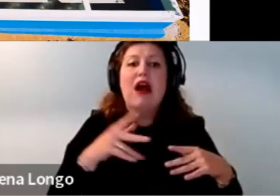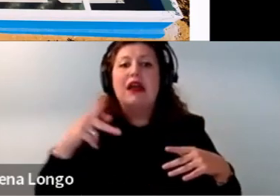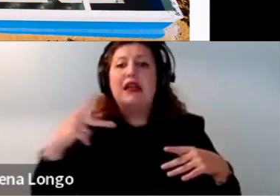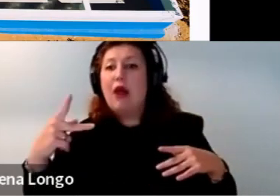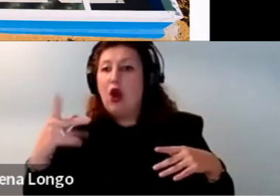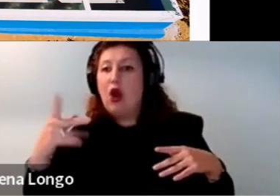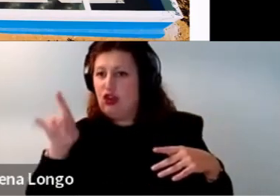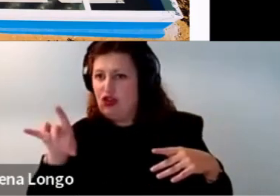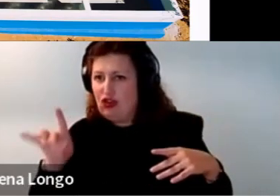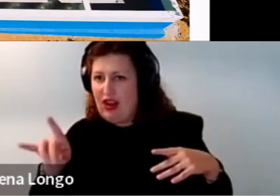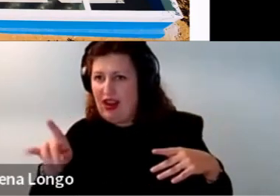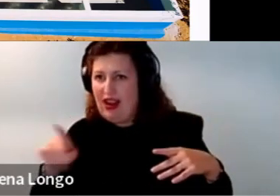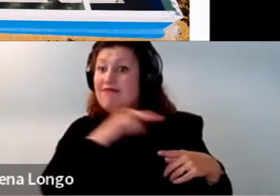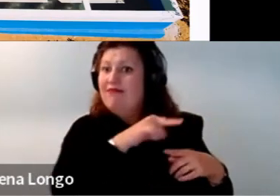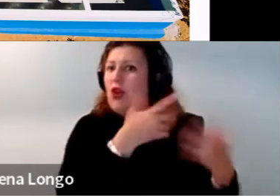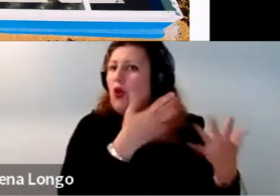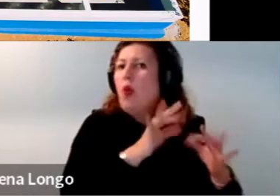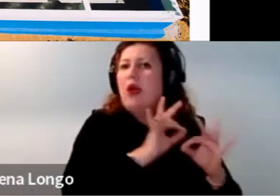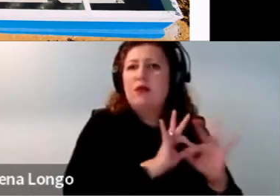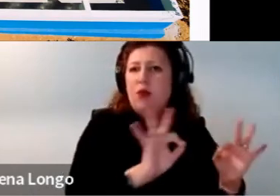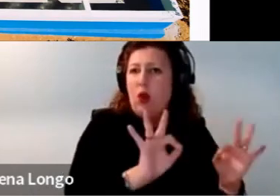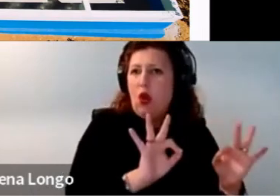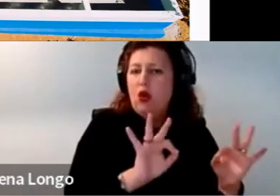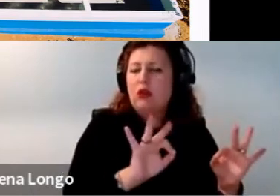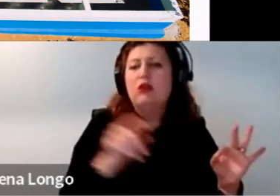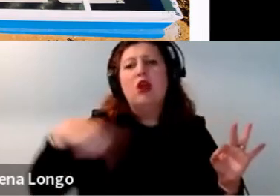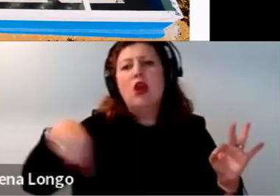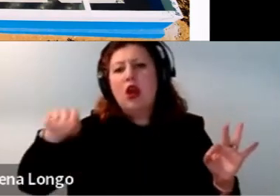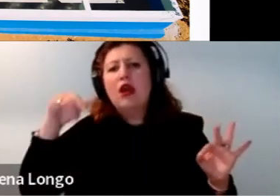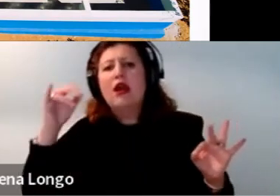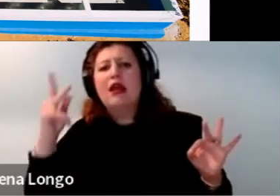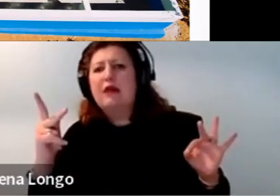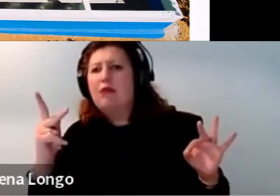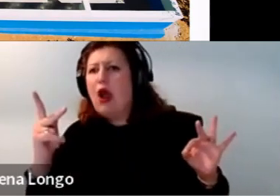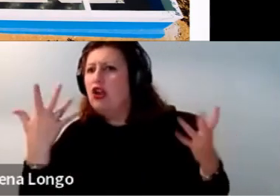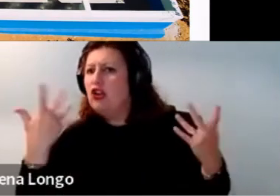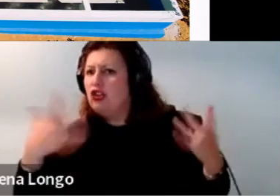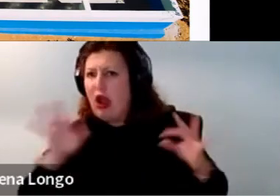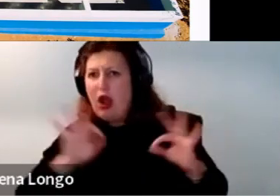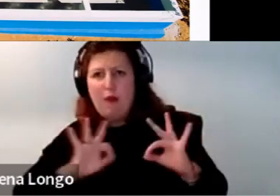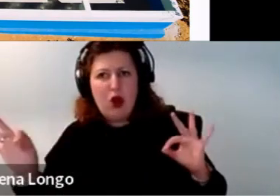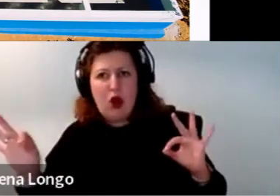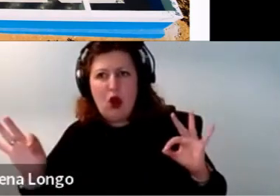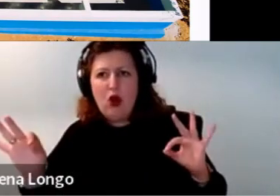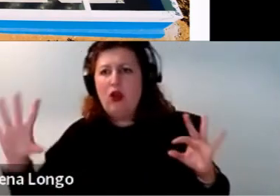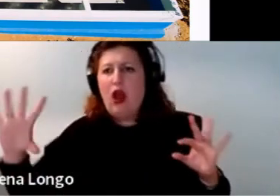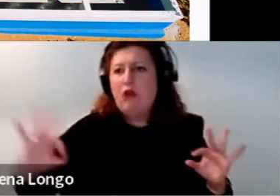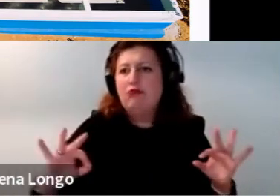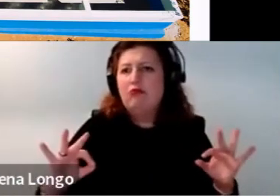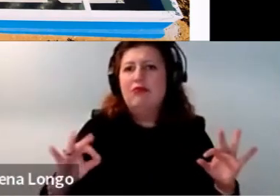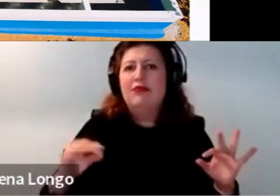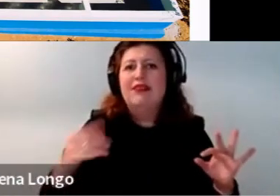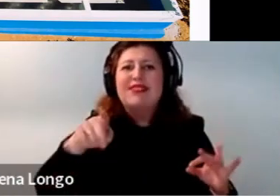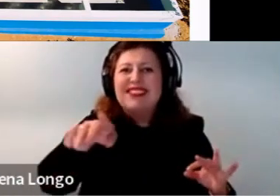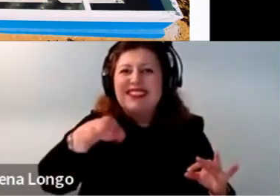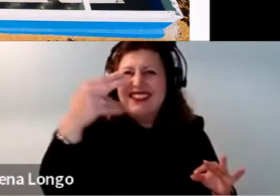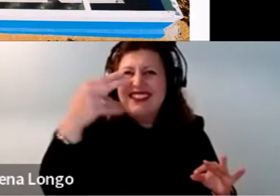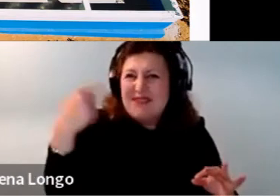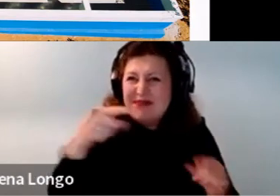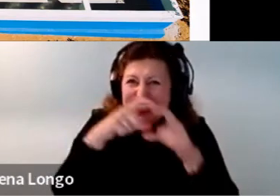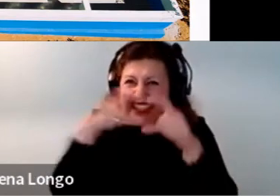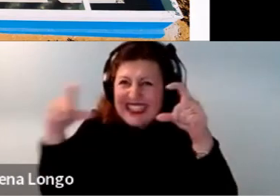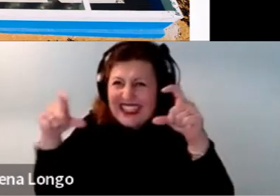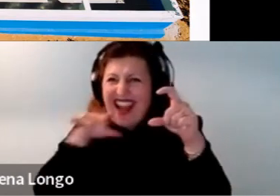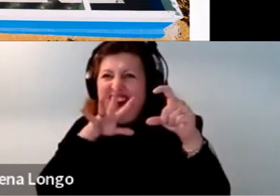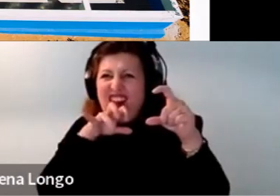abbiamo dovuto soltanto allacciarci con i bagni nuovi. Questi a proposito, sono i bagni vecchi